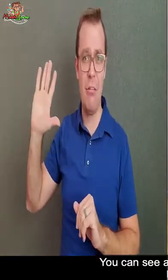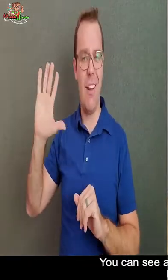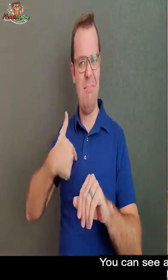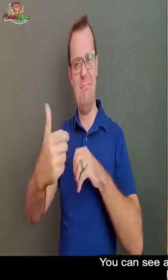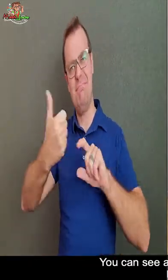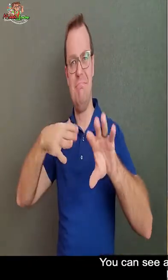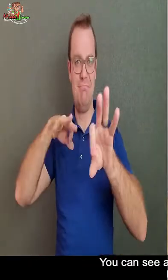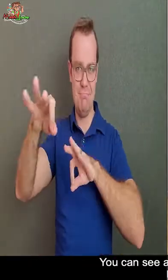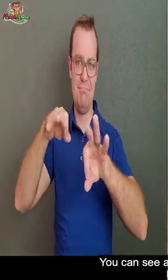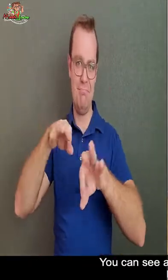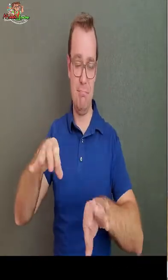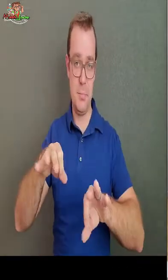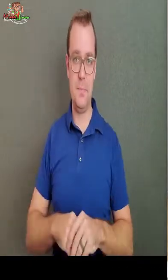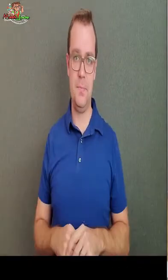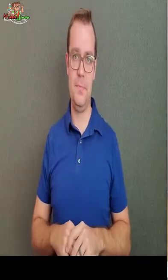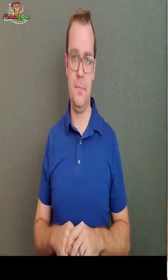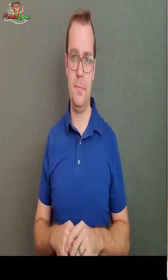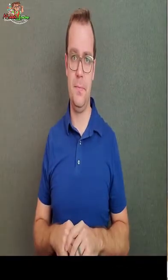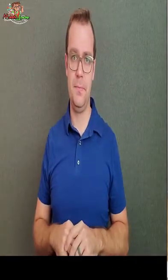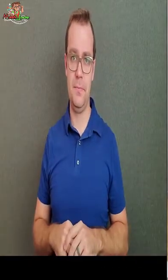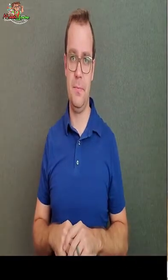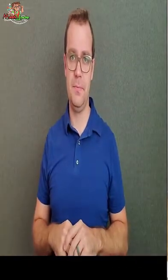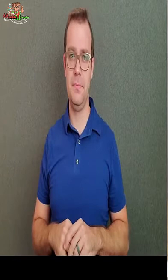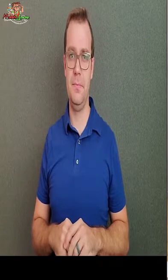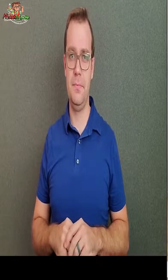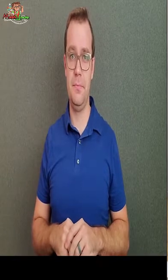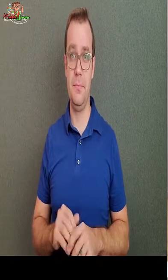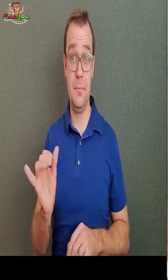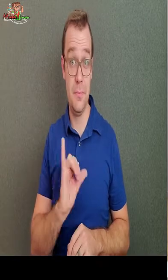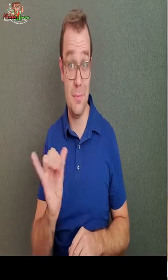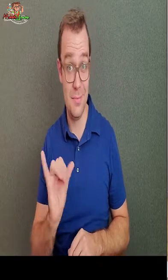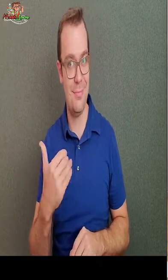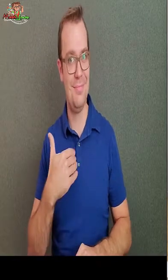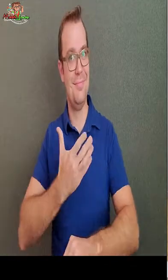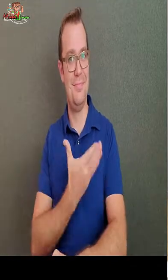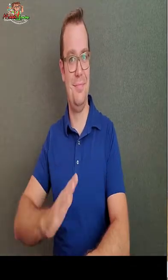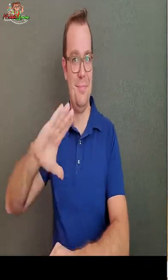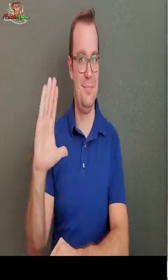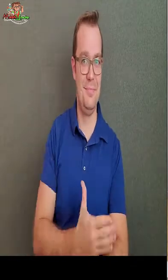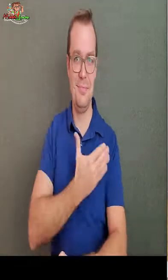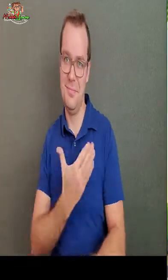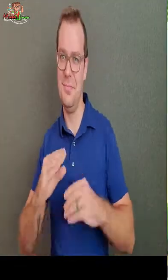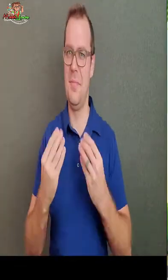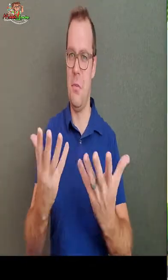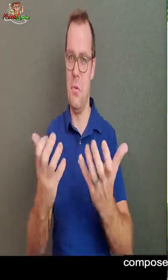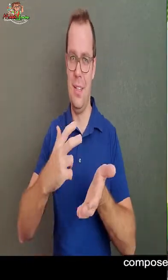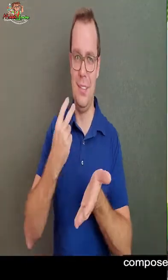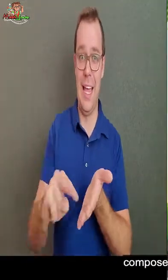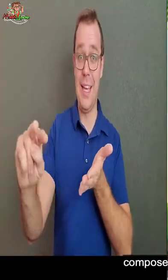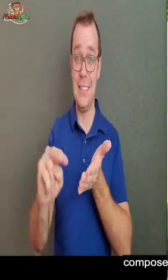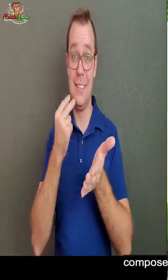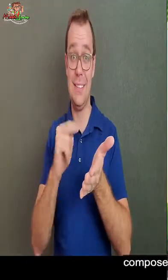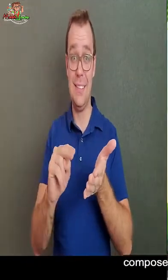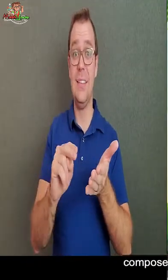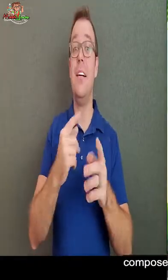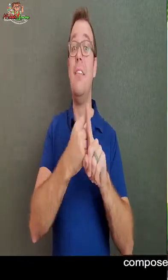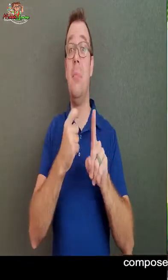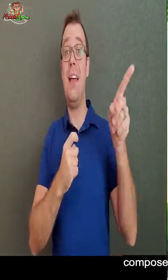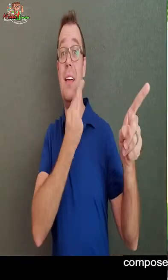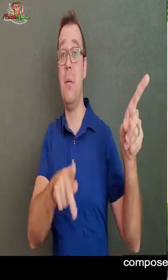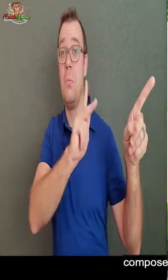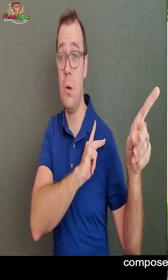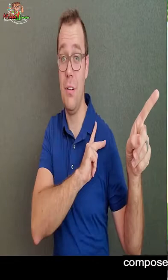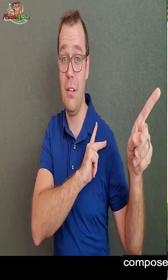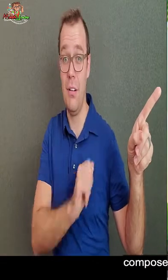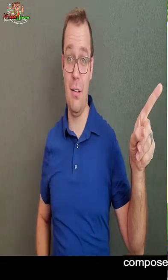पीछे आप देखते जा रहे हैं। और अपार्ट फ्रॉम दैट हमारा एक फुट टैपिंग म्यूजिक है जो बाहर से मतलब जो हमारी सैंड्रा बहन ने बनाया है,